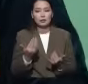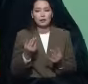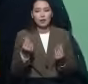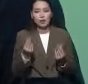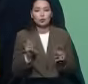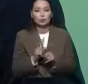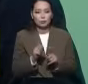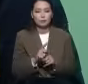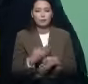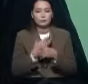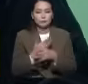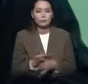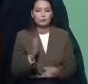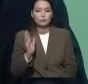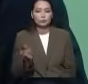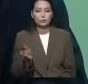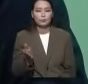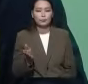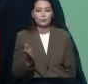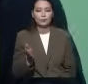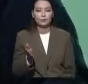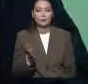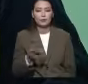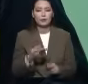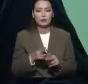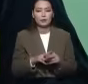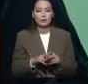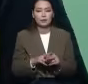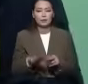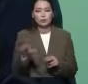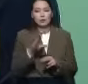қаржылай көмегімізді беріп, сол анан звонда бәрін